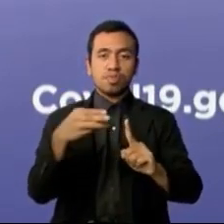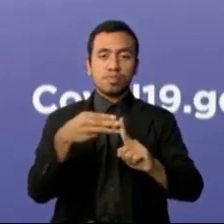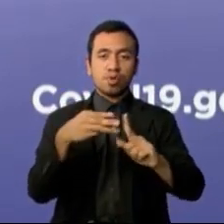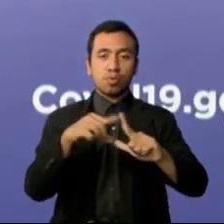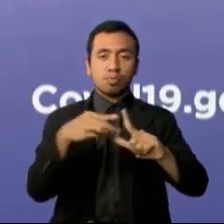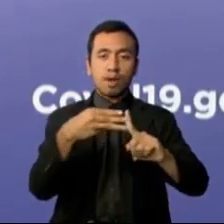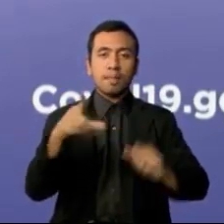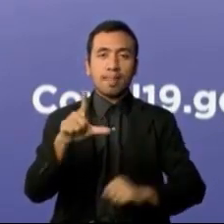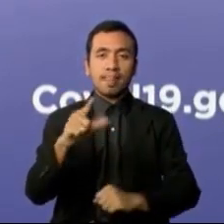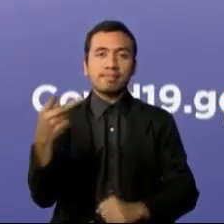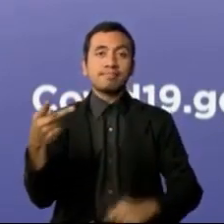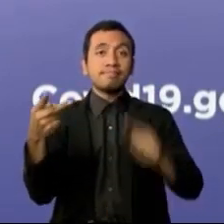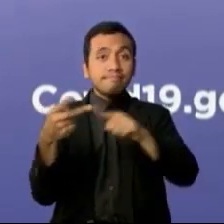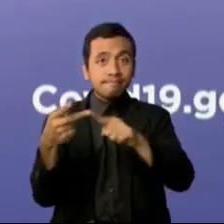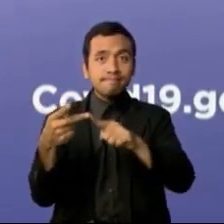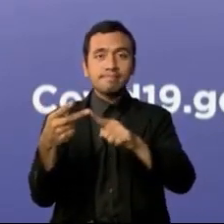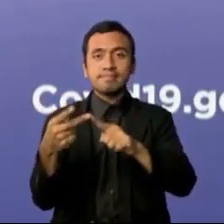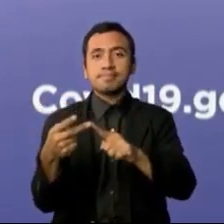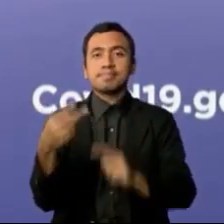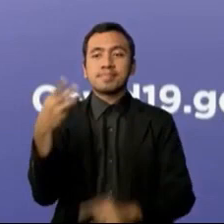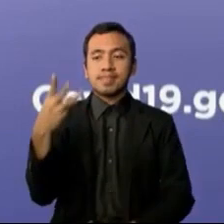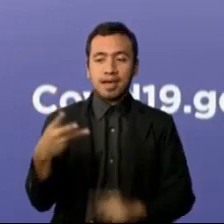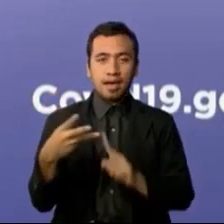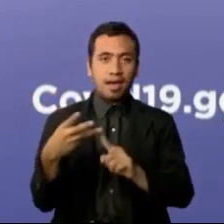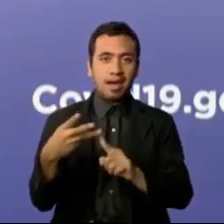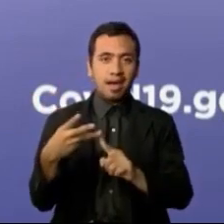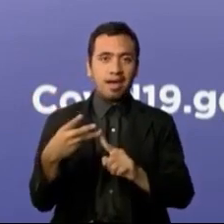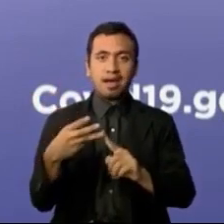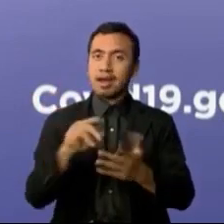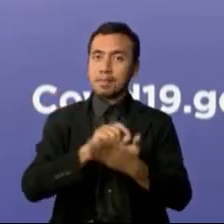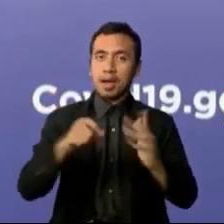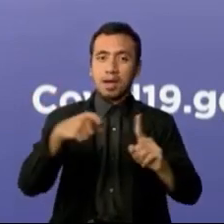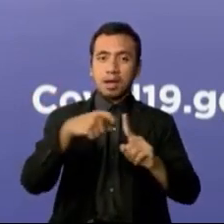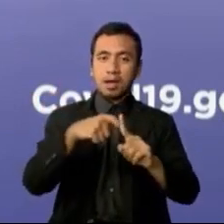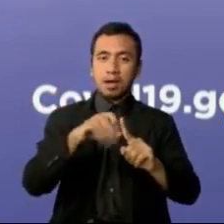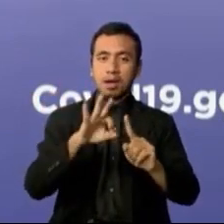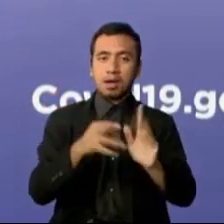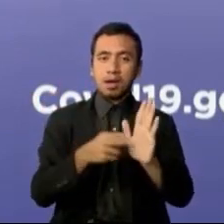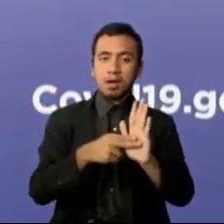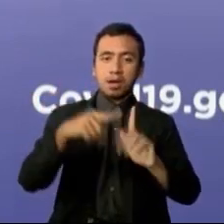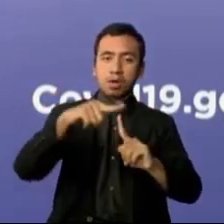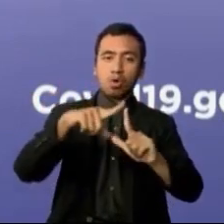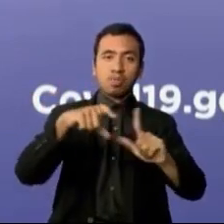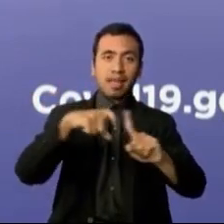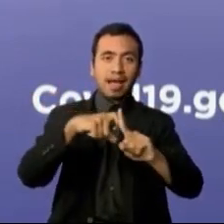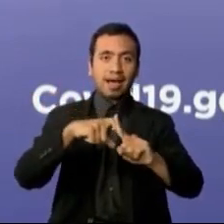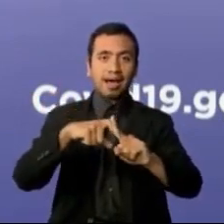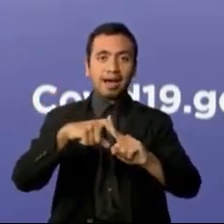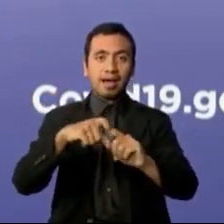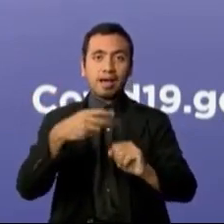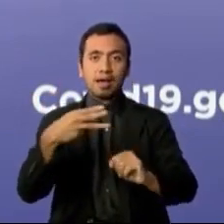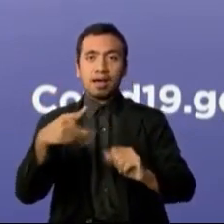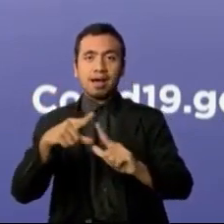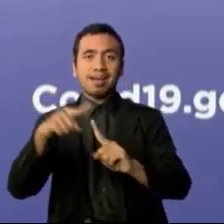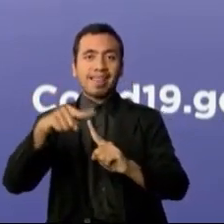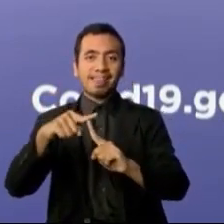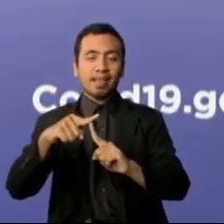berikutnya adalah kontak erat ini artinya kontak dengan konfirmasi